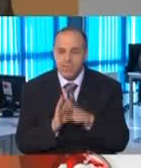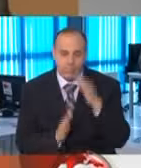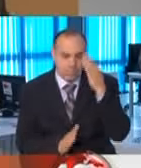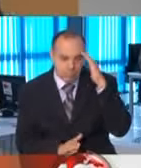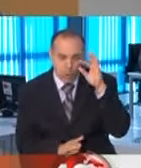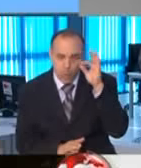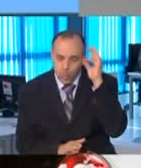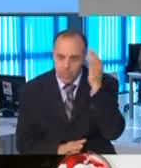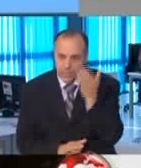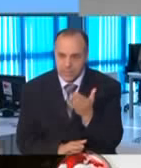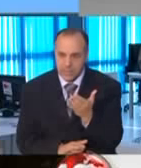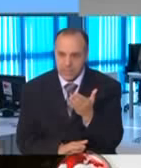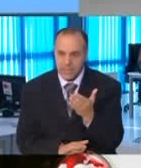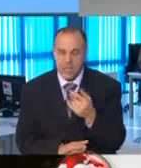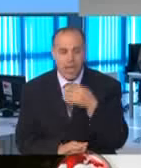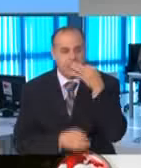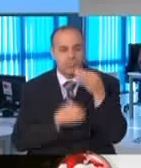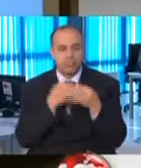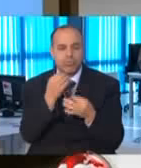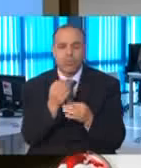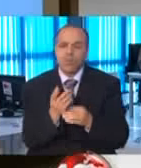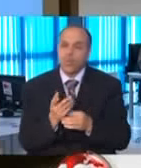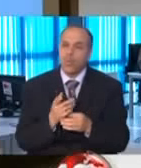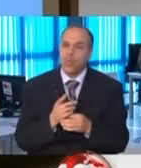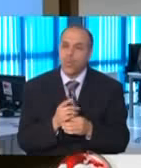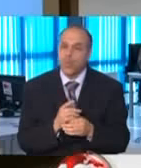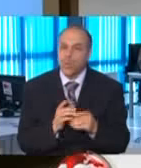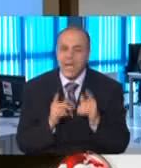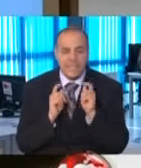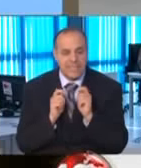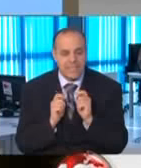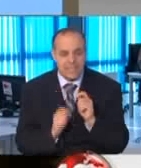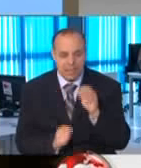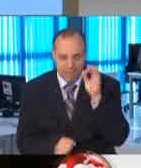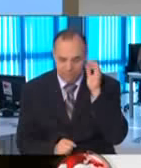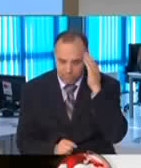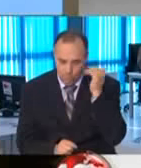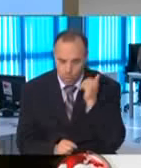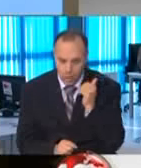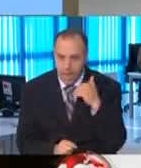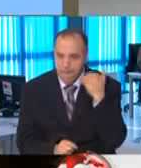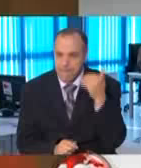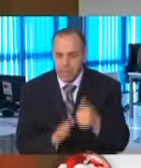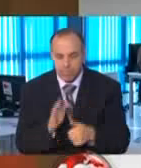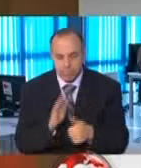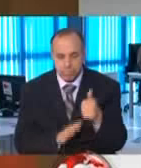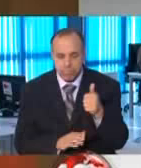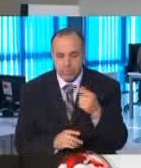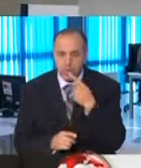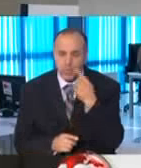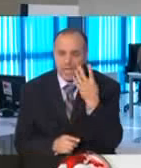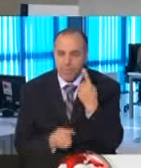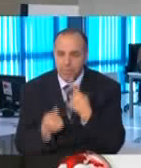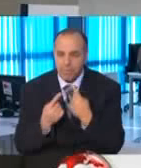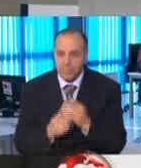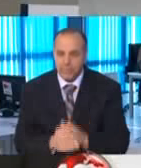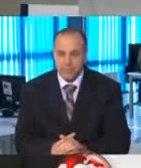عن تونس وألقيت كلمات تناولت الأوضاع السياسية في البلاد بعد نجاح الحوار الوطني.